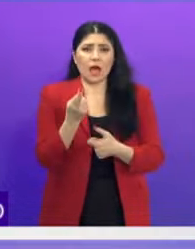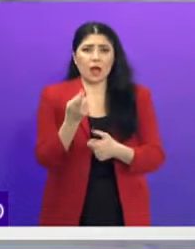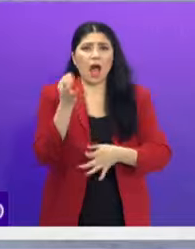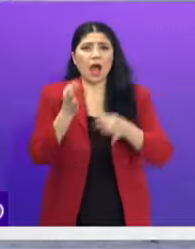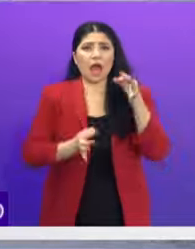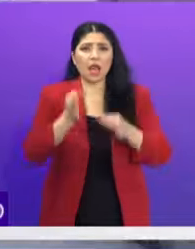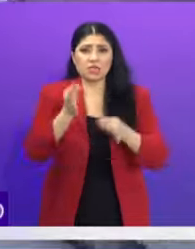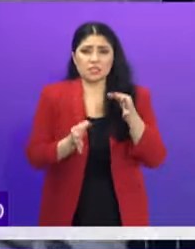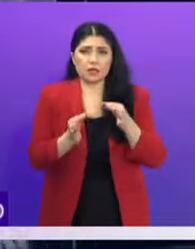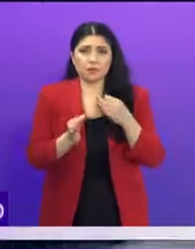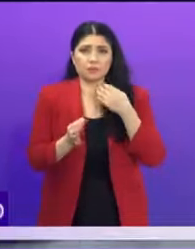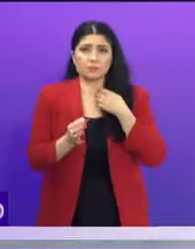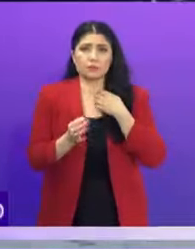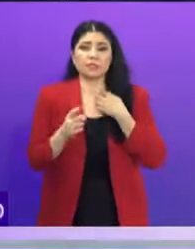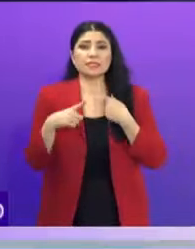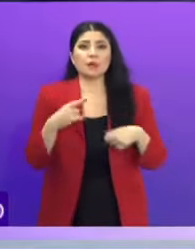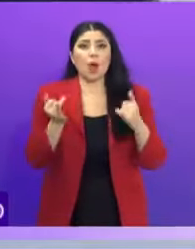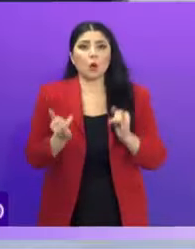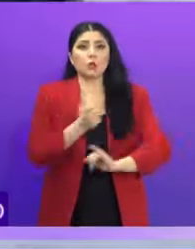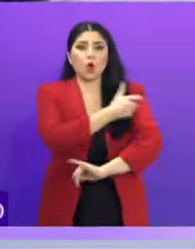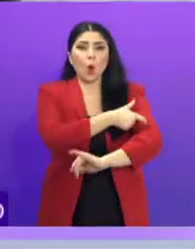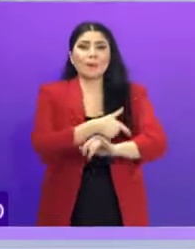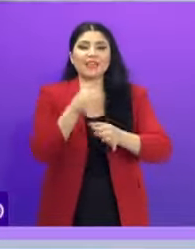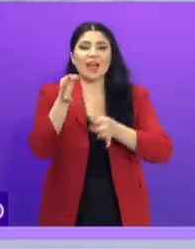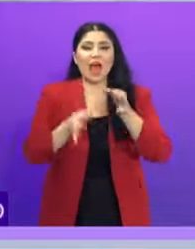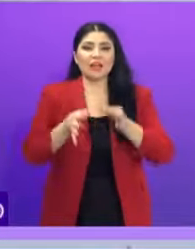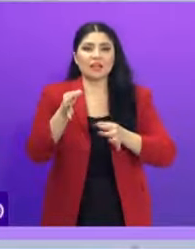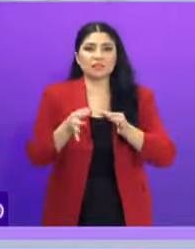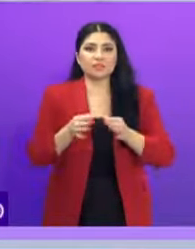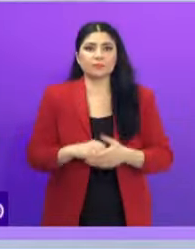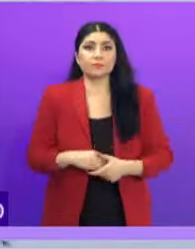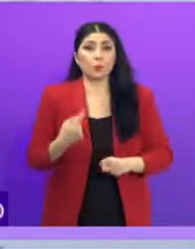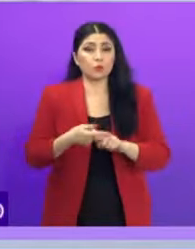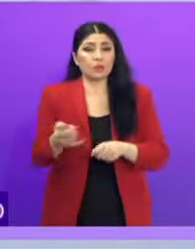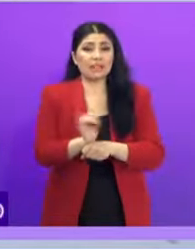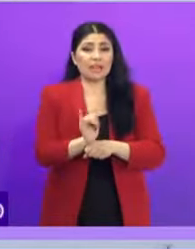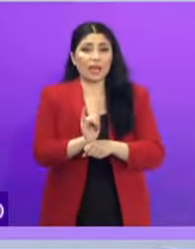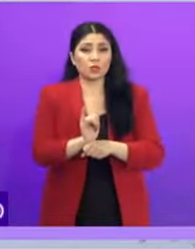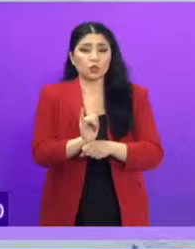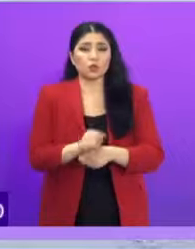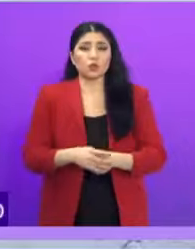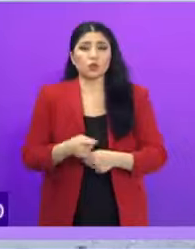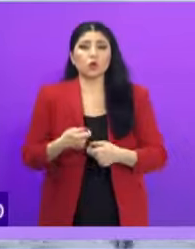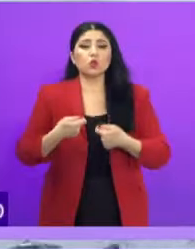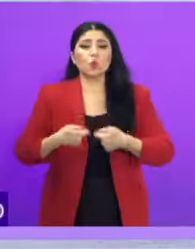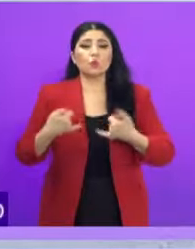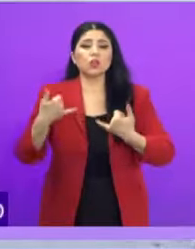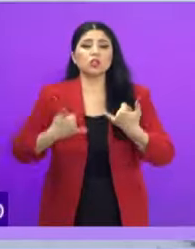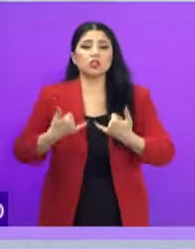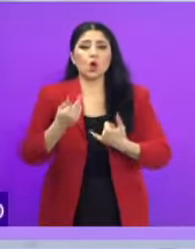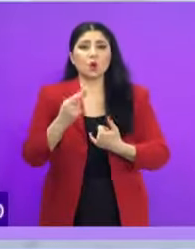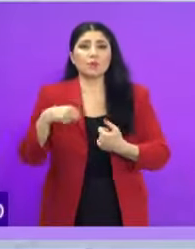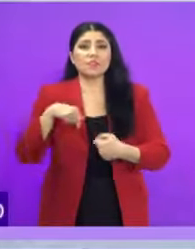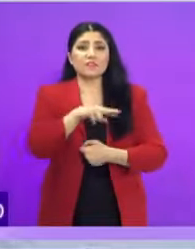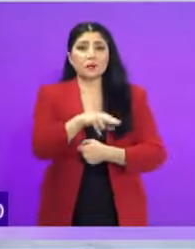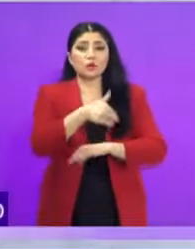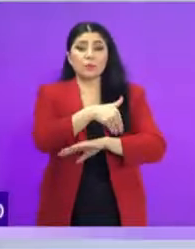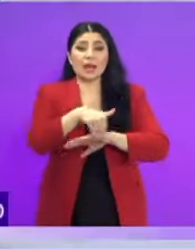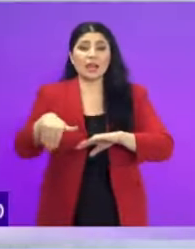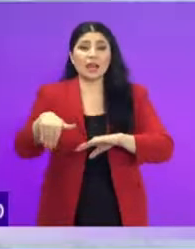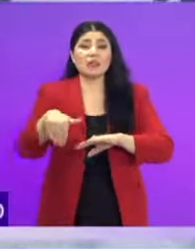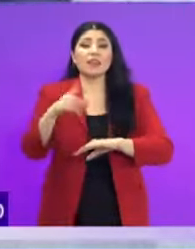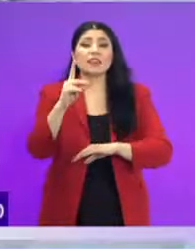Analizăm totuși, suntem într-un comitet de analiză, va merge și directorul de RDP Buzău, domnul inginer Robu, va merge pe